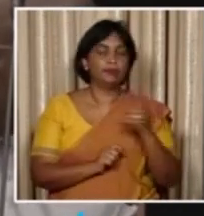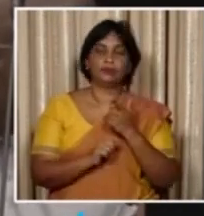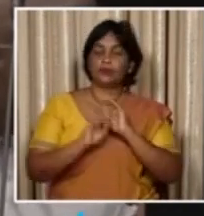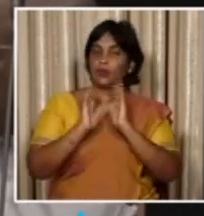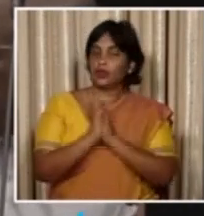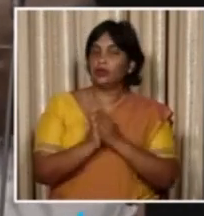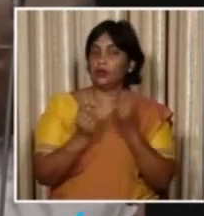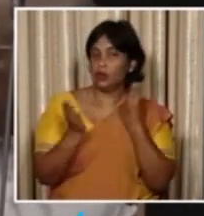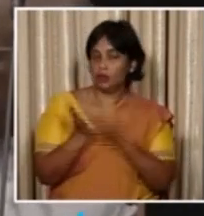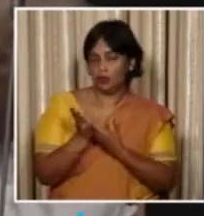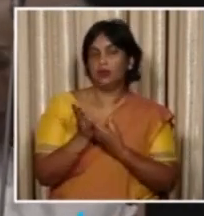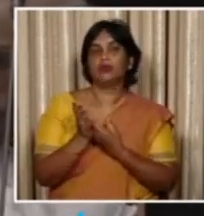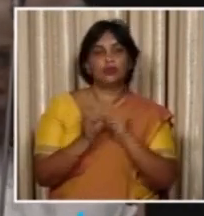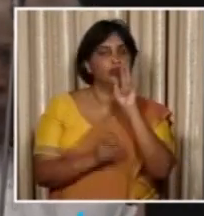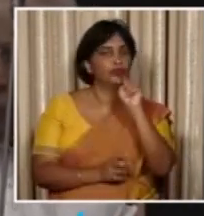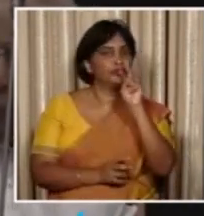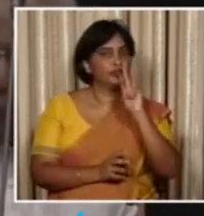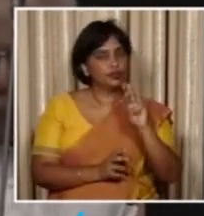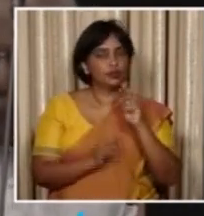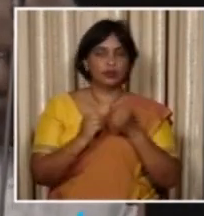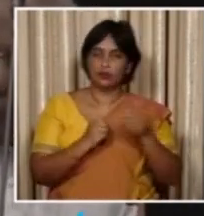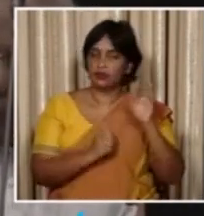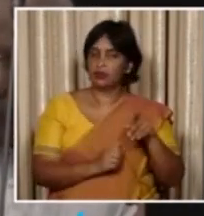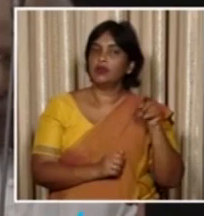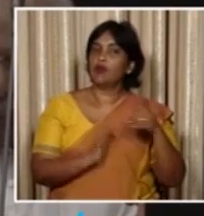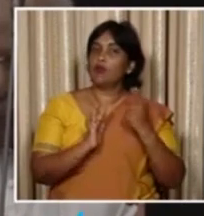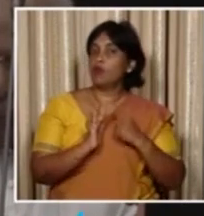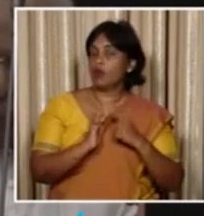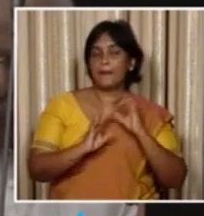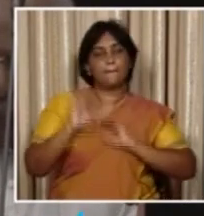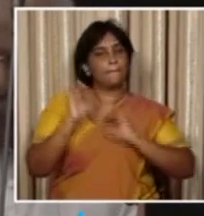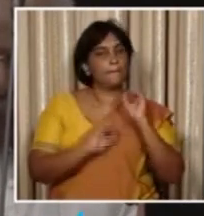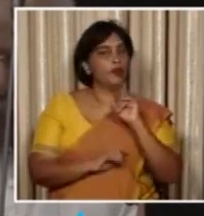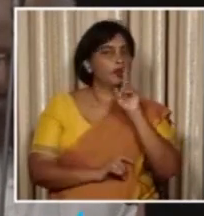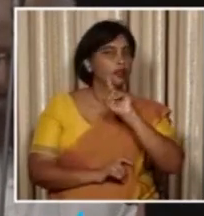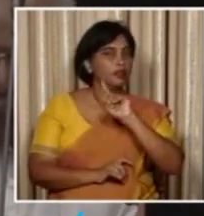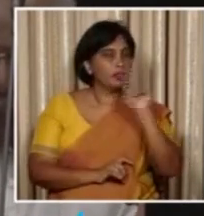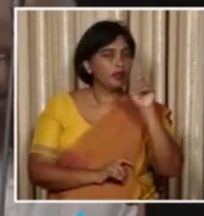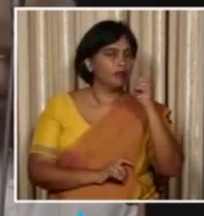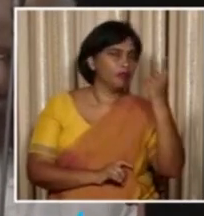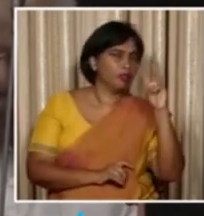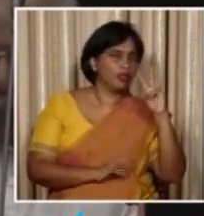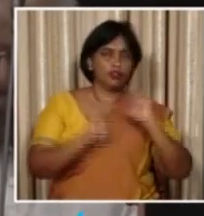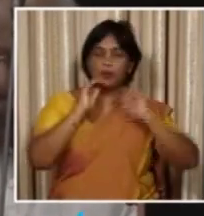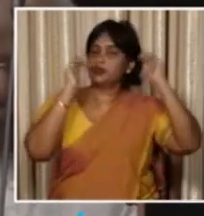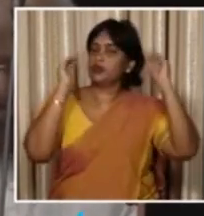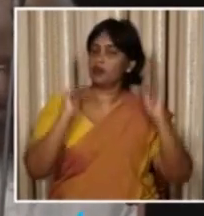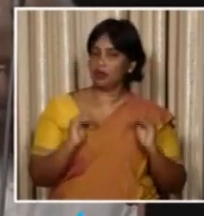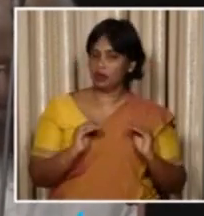ಗಿನುಮೆ ಅತಿರಿಕ್ಯಾಕ್ ವಿಶ್ವ ವಿಸ್ತುನೇದಿ ಅತಿವೆಲ್ಲ ಪೊಲಿ ಅನುಪಾತೆ ಸಿಯಟ ದಹಾಯ ದಹತುನ ತರಂ ಪಹಲಟು